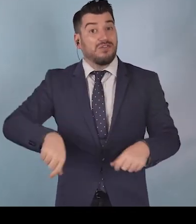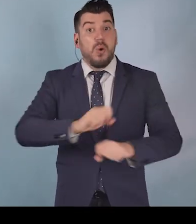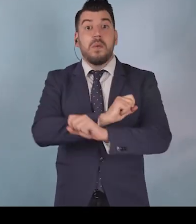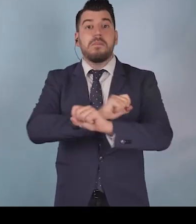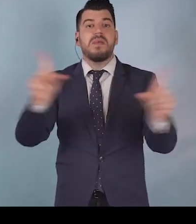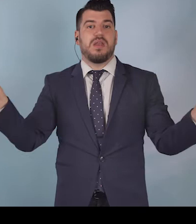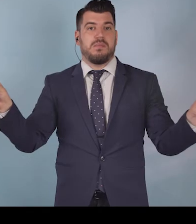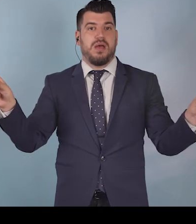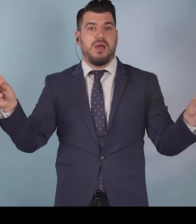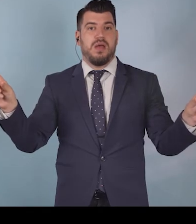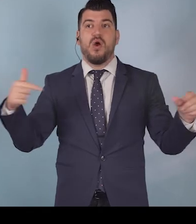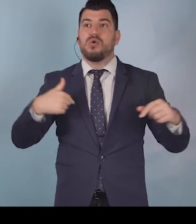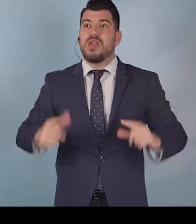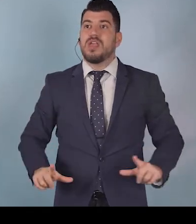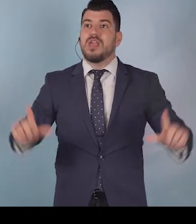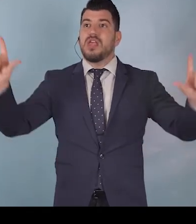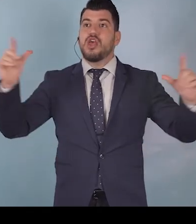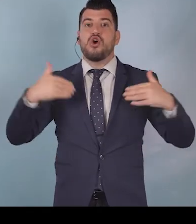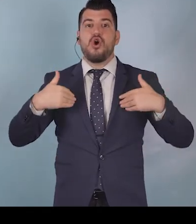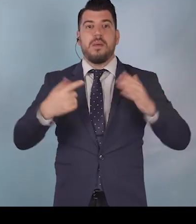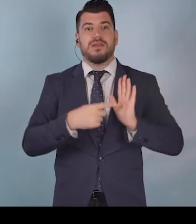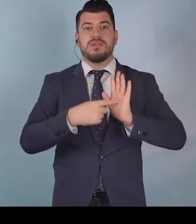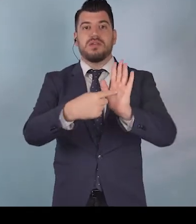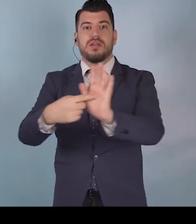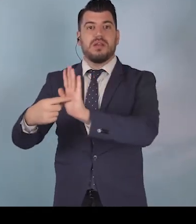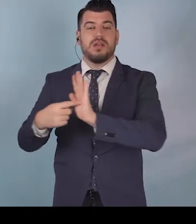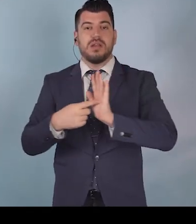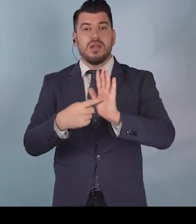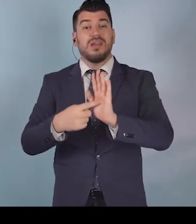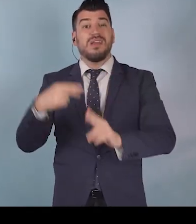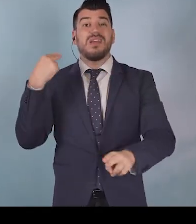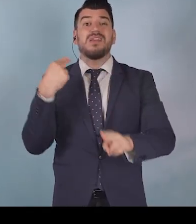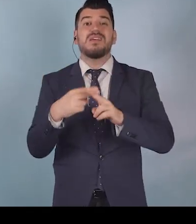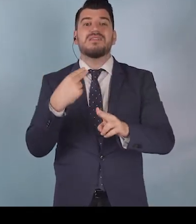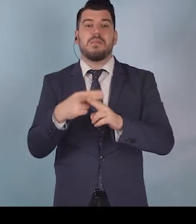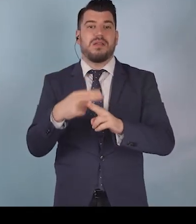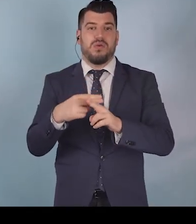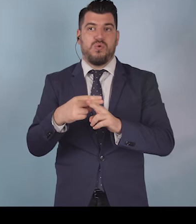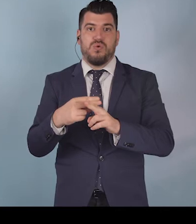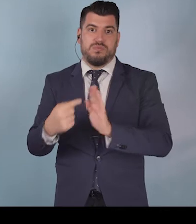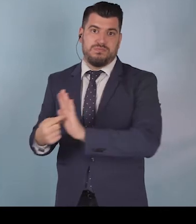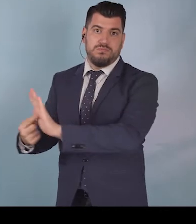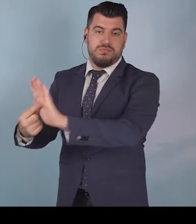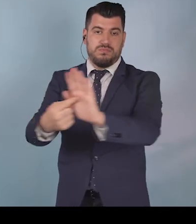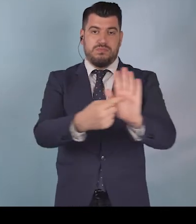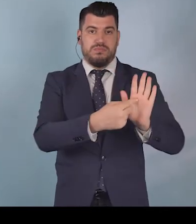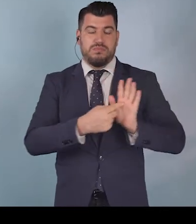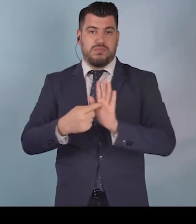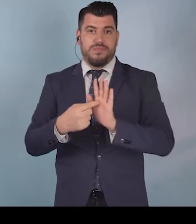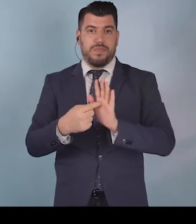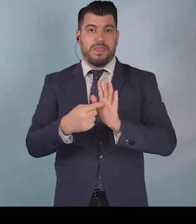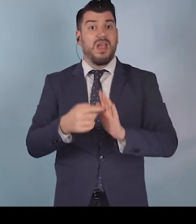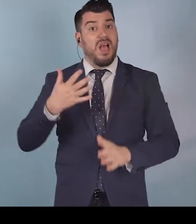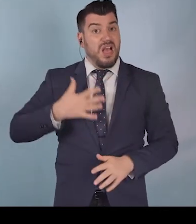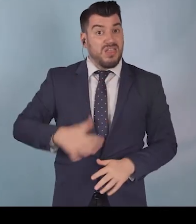και η ορατότητα, είτε από εμένα, είτε από τον Άλεξ τον Πατέλη, είτε τον Νικόλα τον Γιωτρομανολάκη, είναι σημαντικά παραδείγματα και θέλουμε